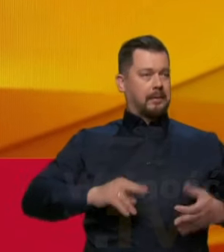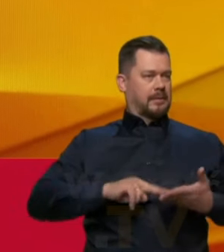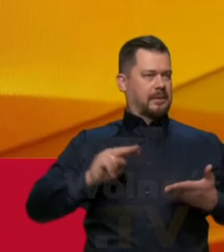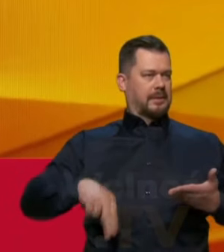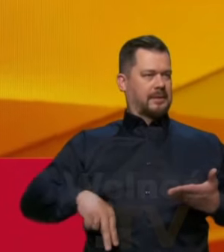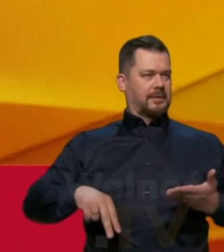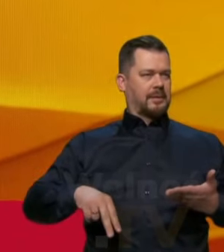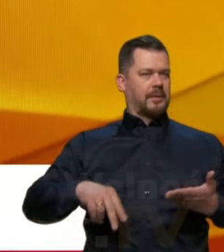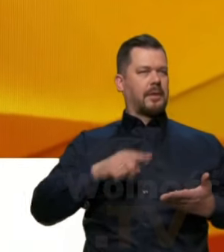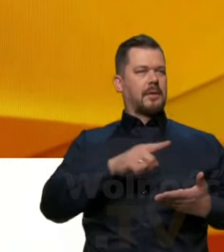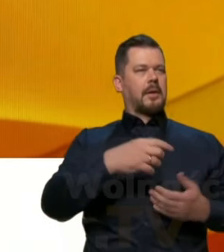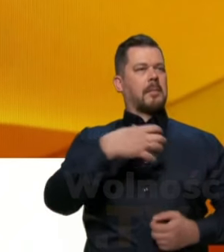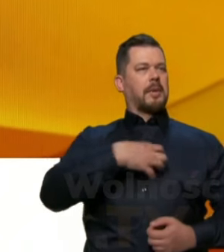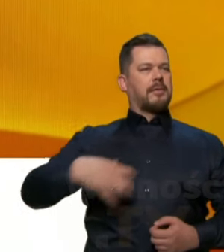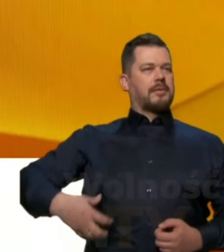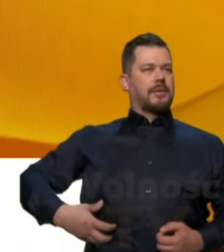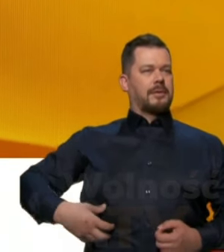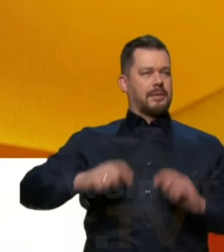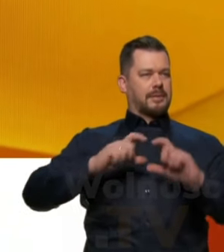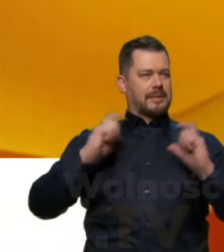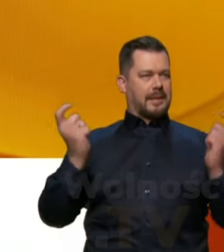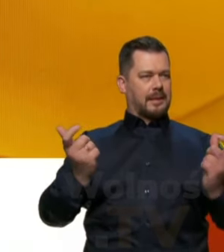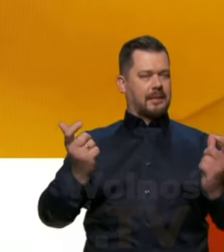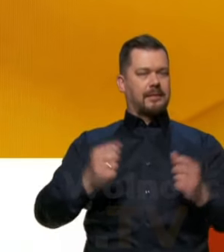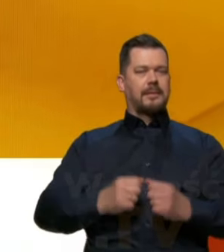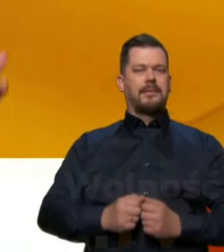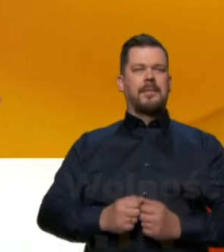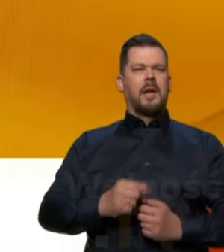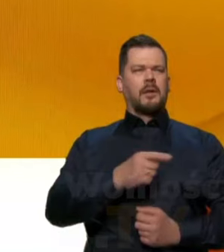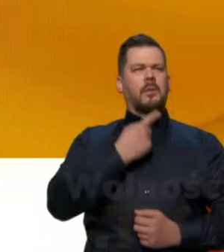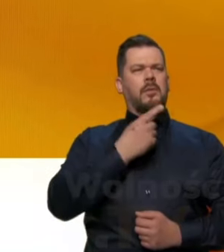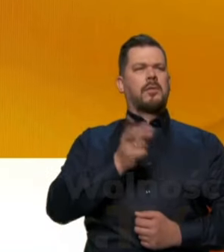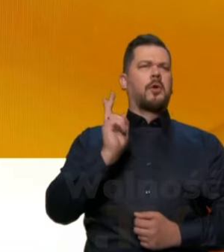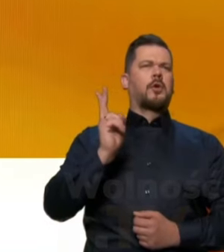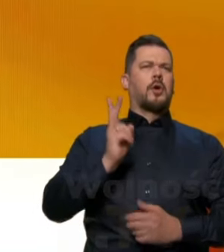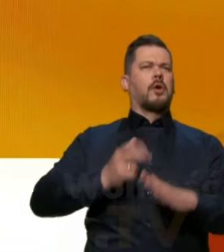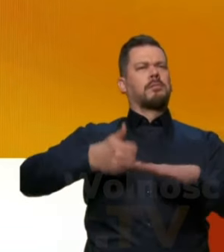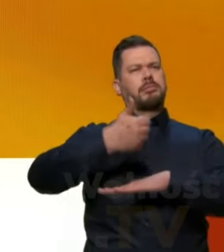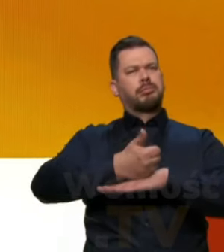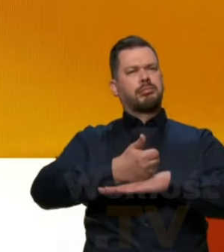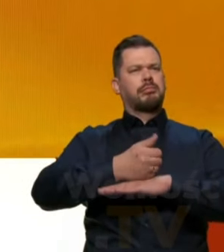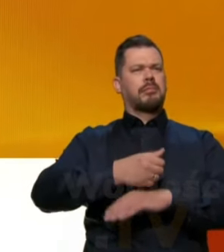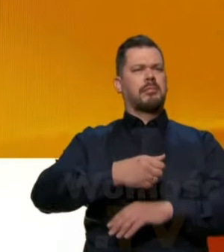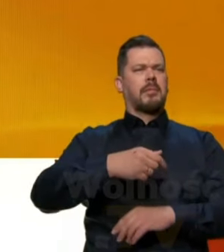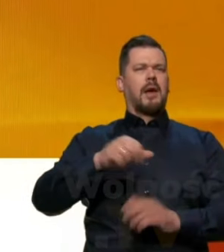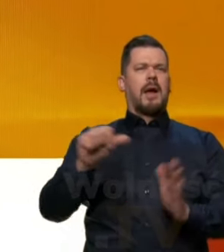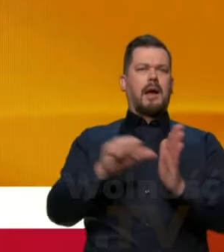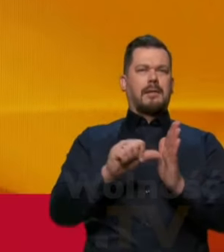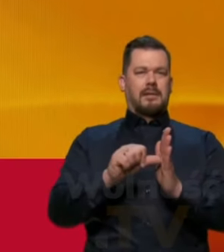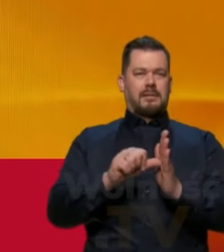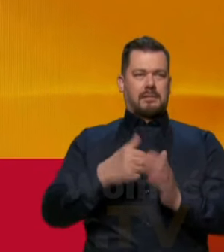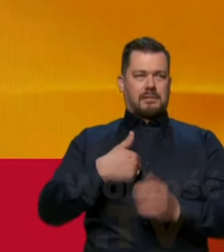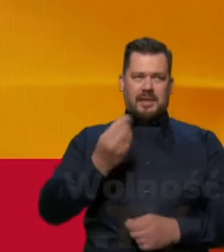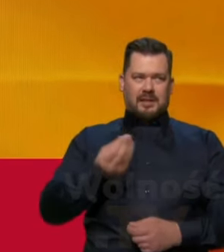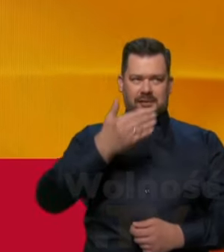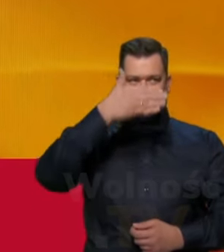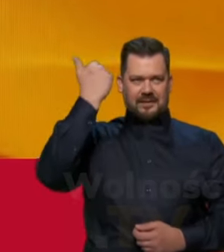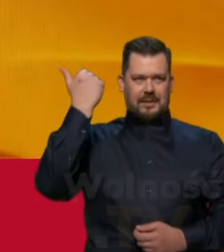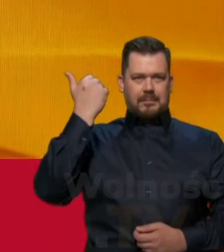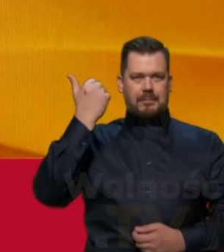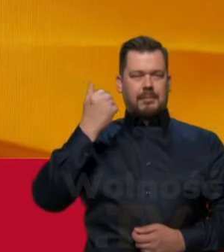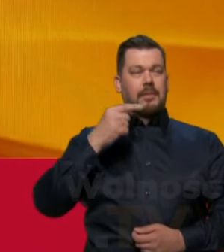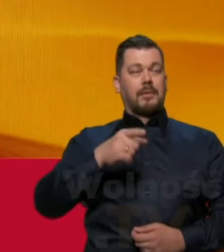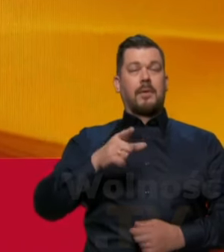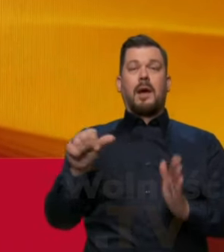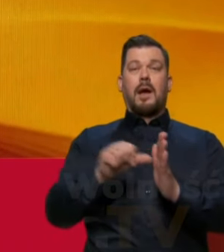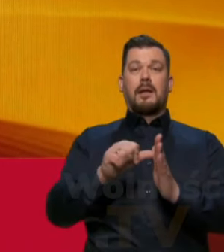z bycia marszałkinią Senatu. Dzisiaj opowiadanie o tym, kto będzie kandydatem, nikt o tym nie wie. Nie wiadomo, czy